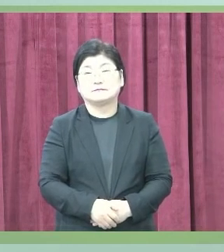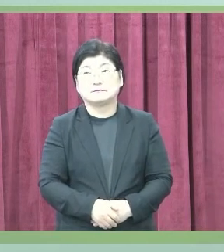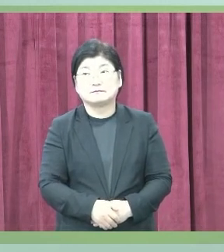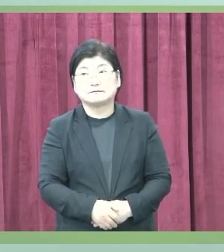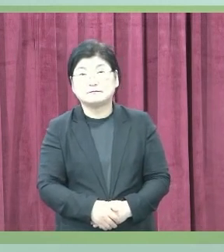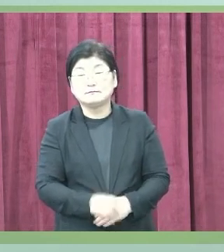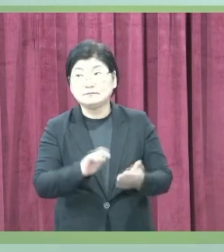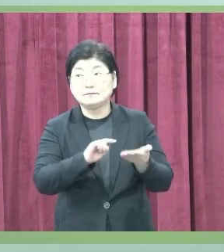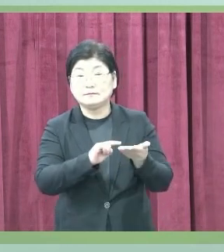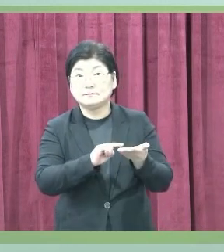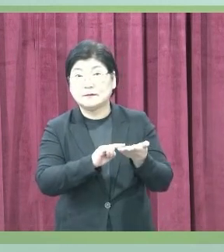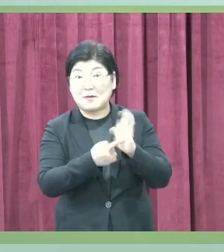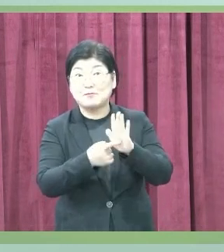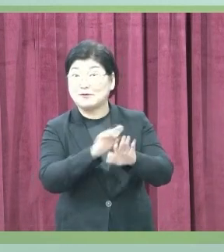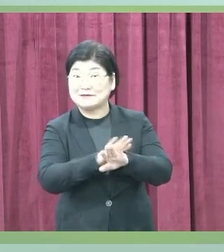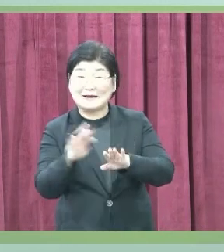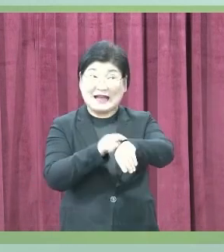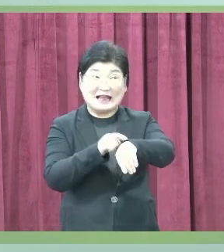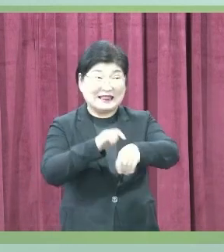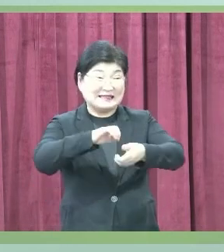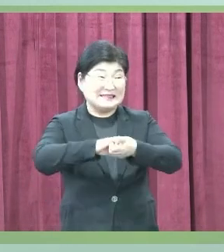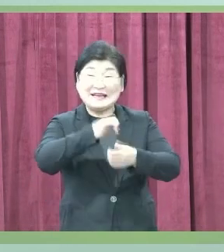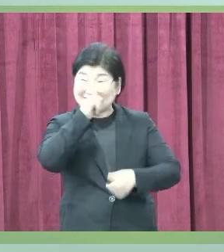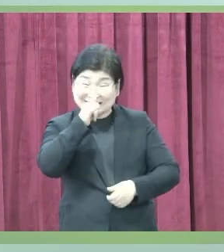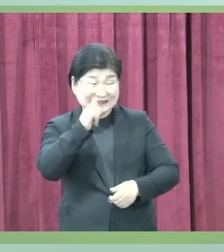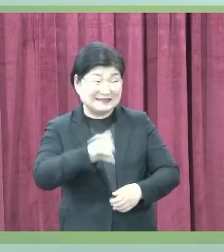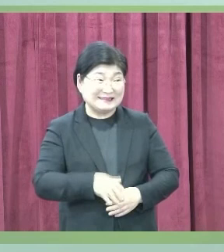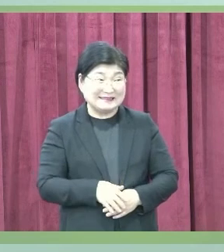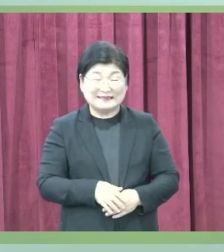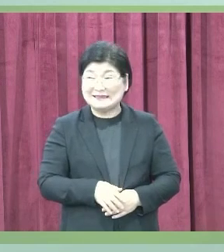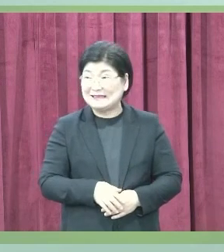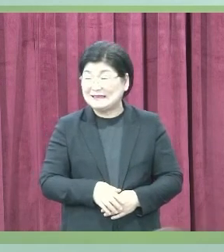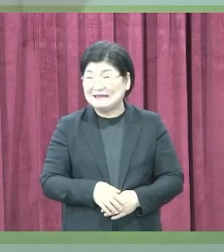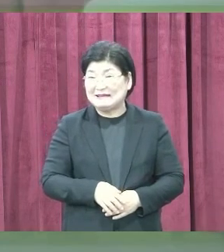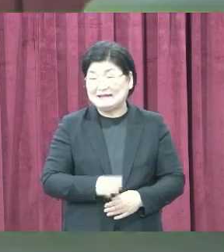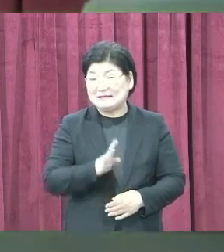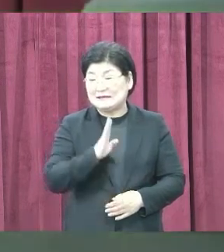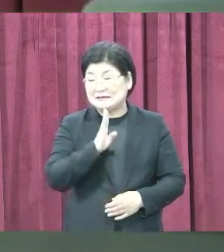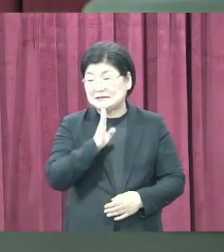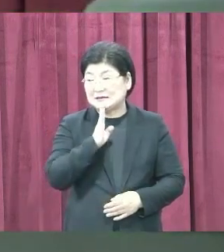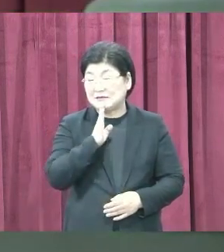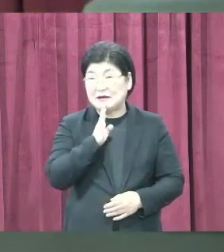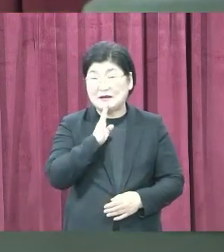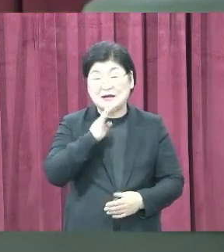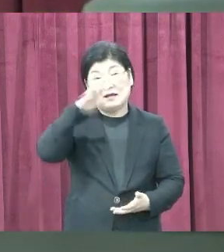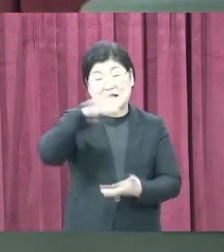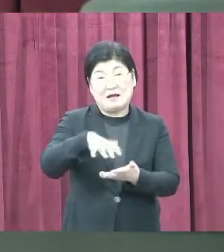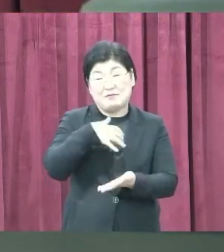그 시간이 제한돼 있어서 정말로 방대한 거의 통계